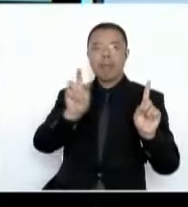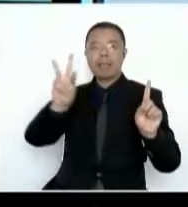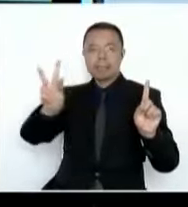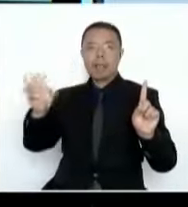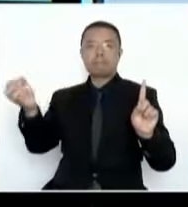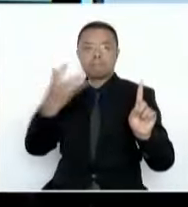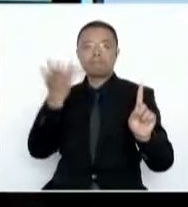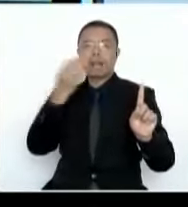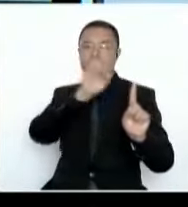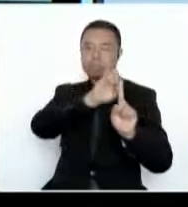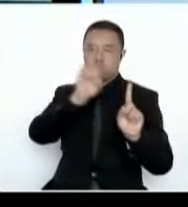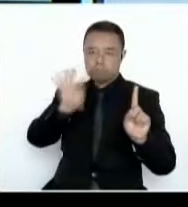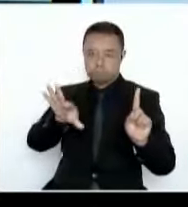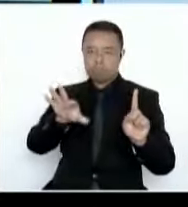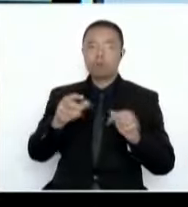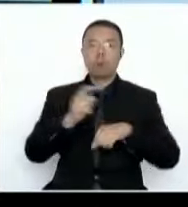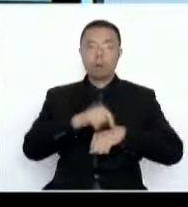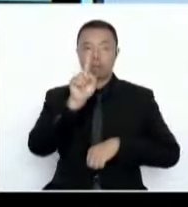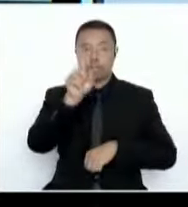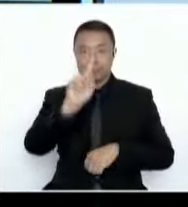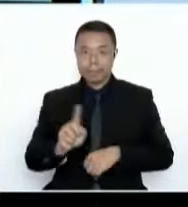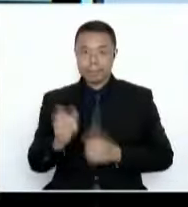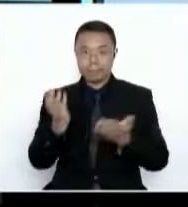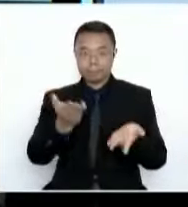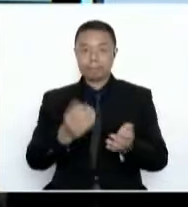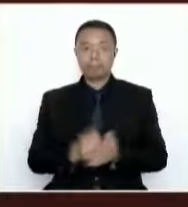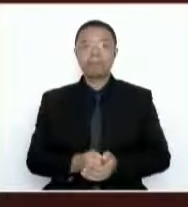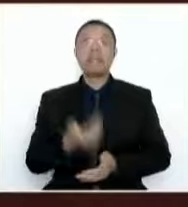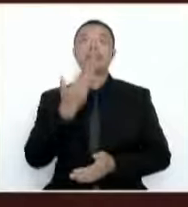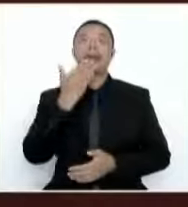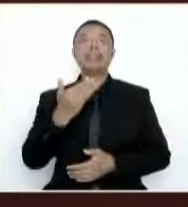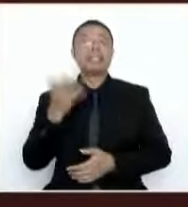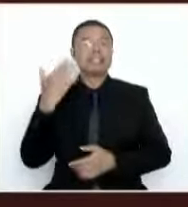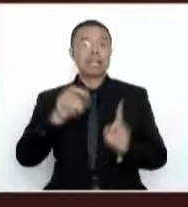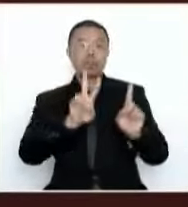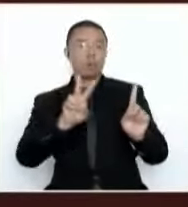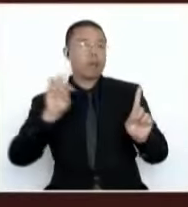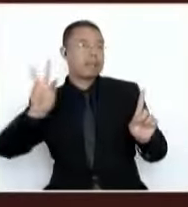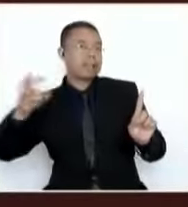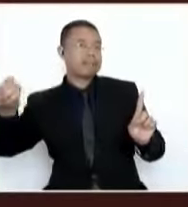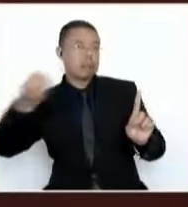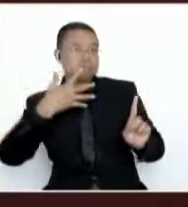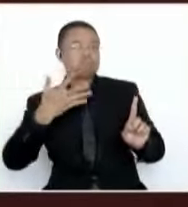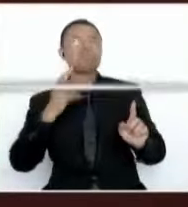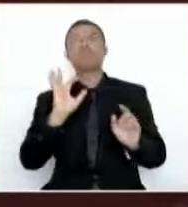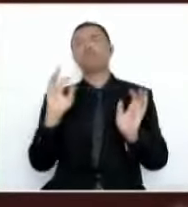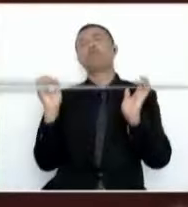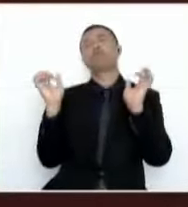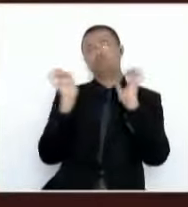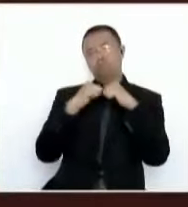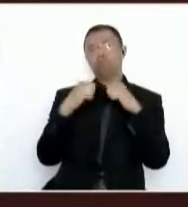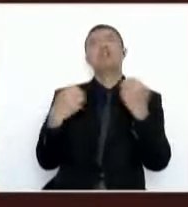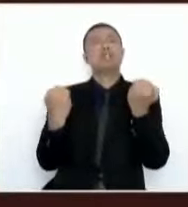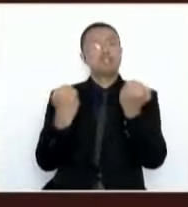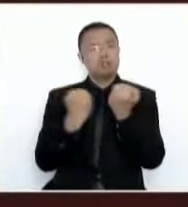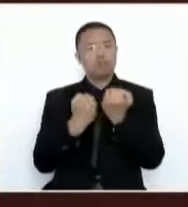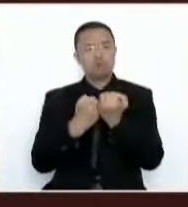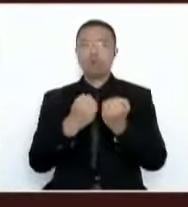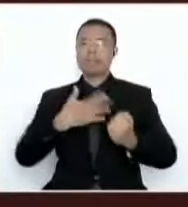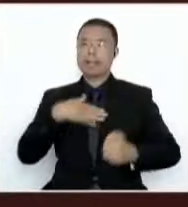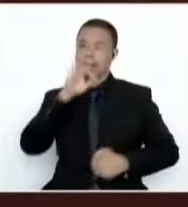kedua calon wakil gubernur waktu anda satu menit silakan Pak Terima kasih tanggapannya mendukung apa yang saya sampaikan tadi intinya